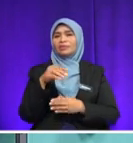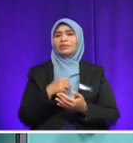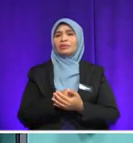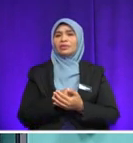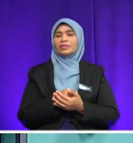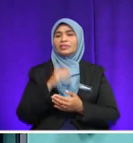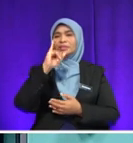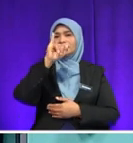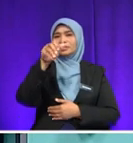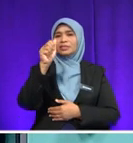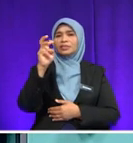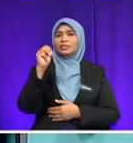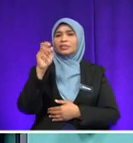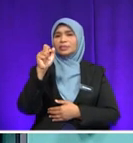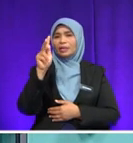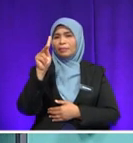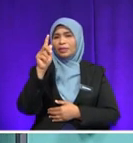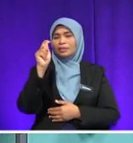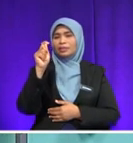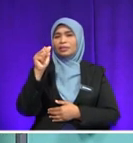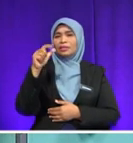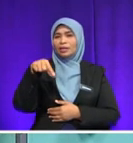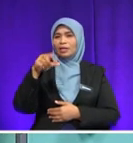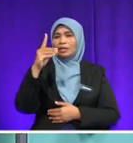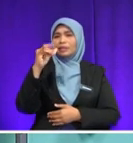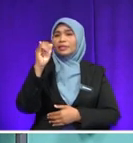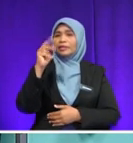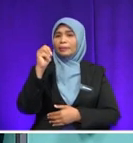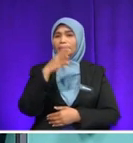Jamak takdim dan juga